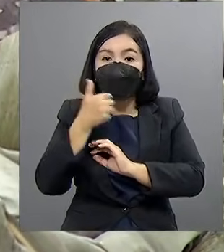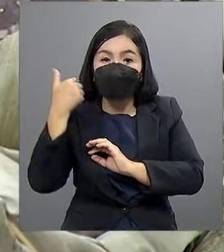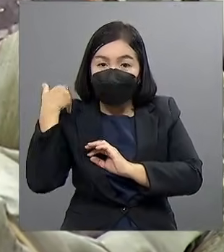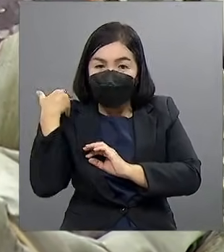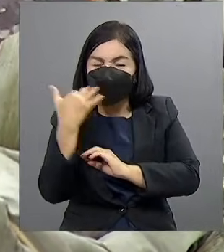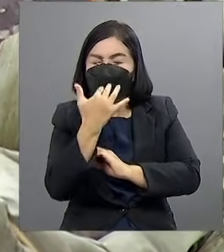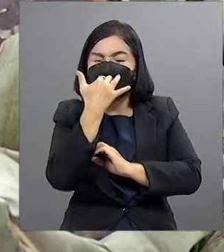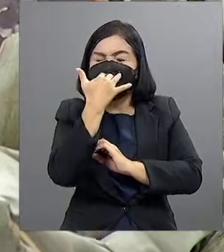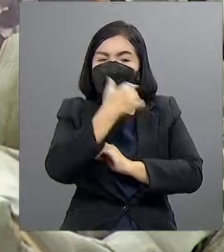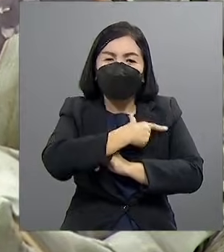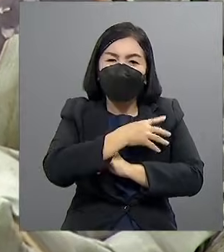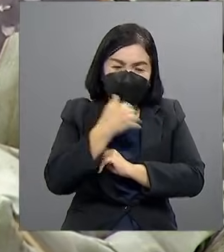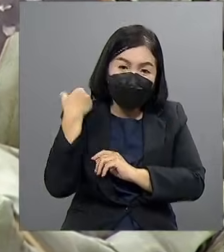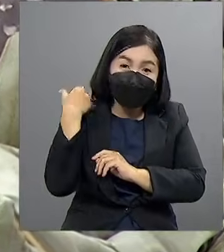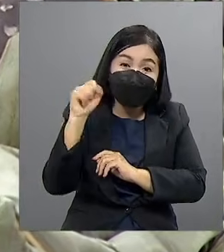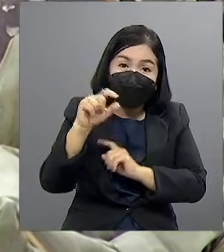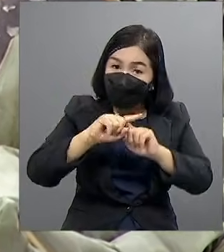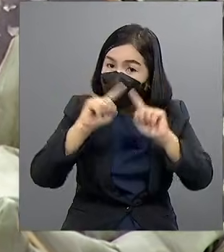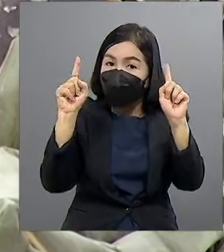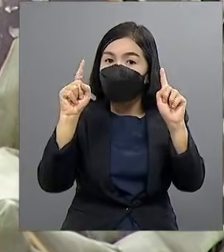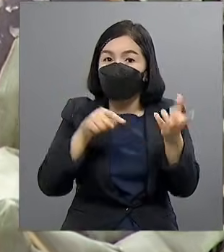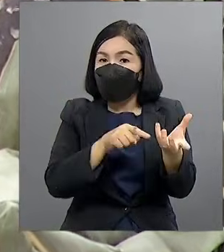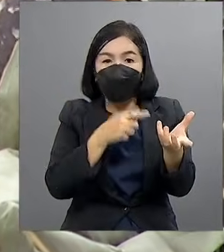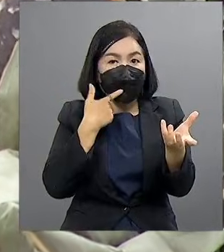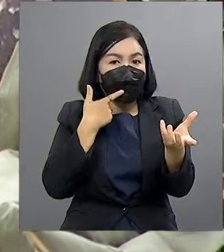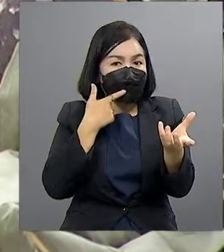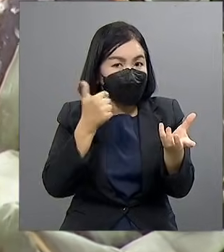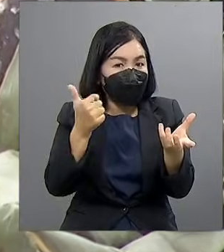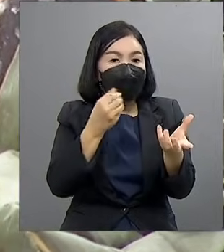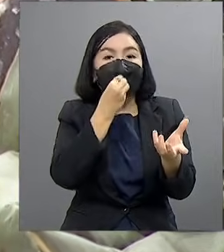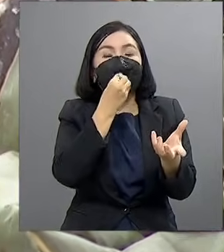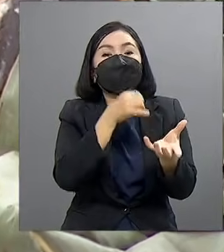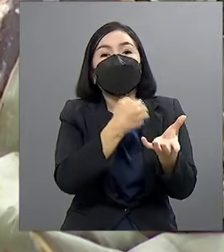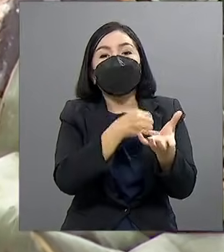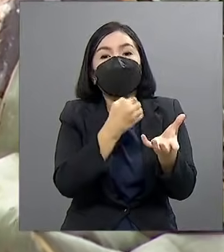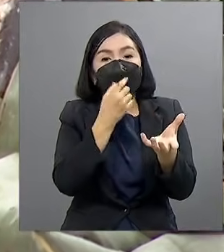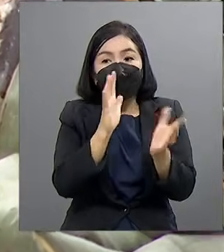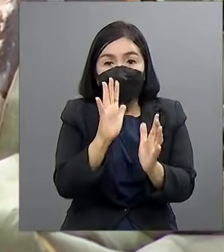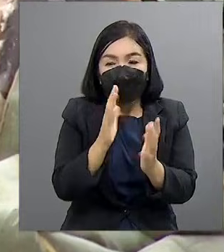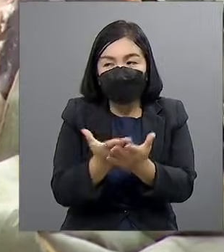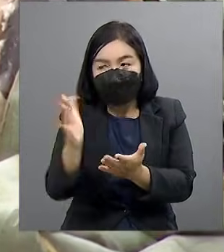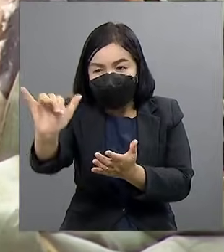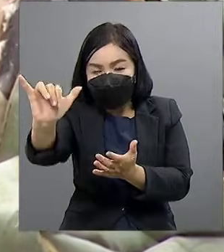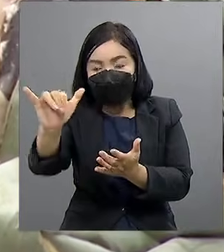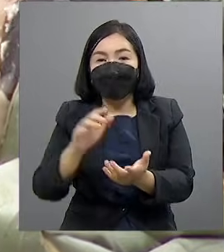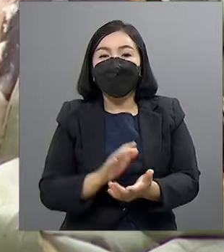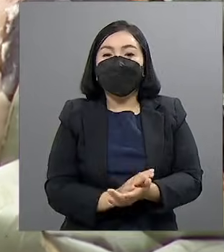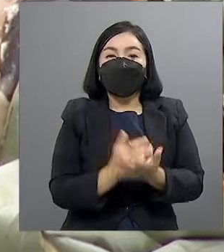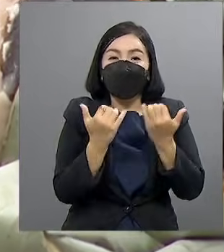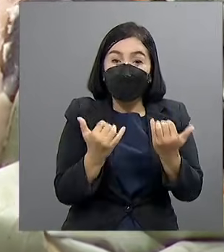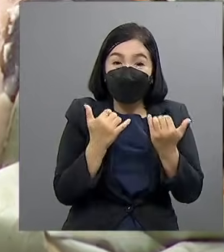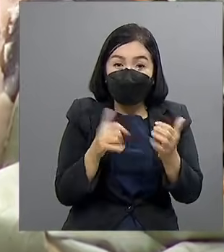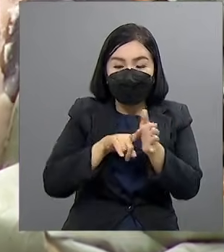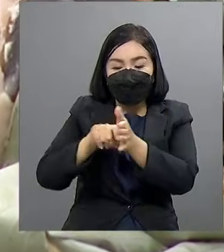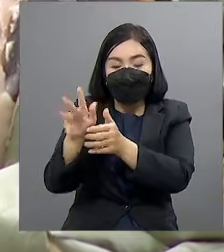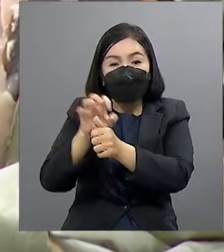จะไม่ถูกใจแต่เจ้านี้เขาบอกรับประกันความอร่อยว่ากินง่ายนะครับเอาซื้อเอ้ยอย่าเพิ่งสิปกติเนี่ยในช่วงไม่มีโควิด-19 คือขายดิบ